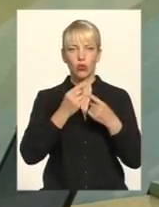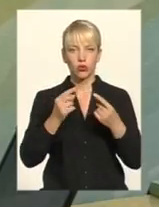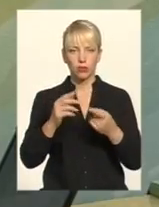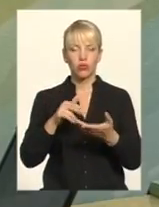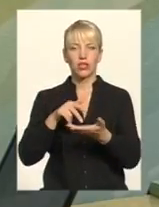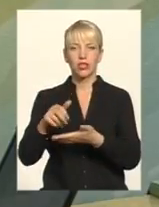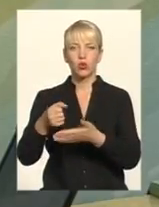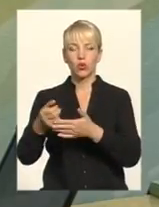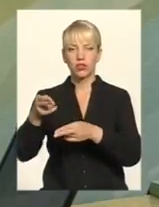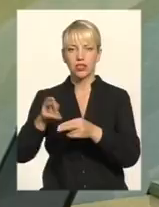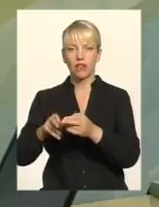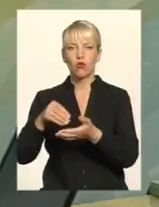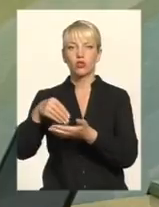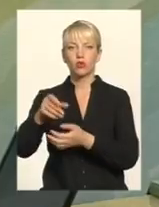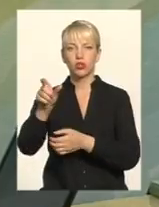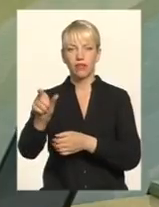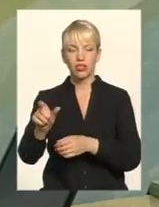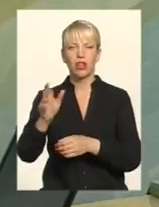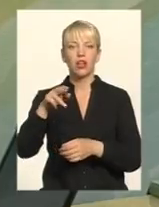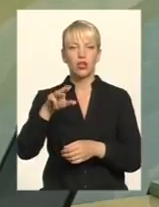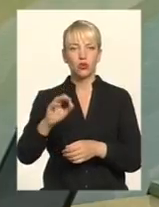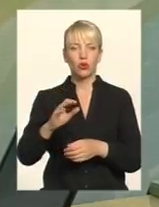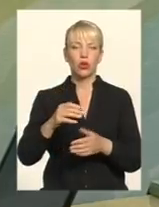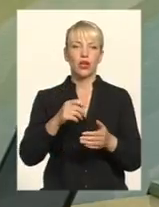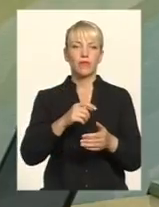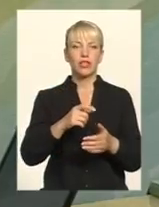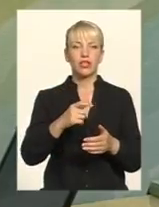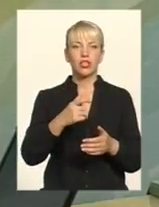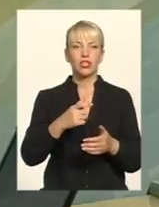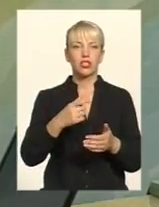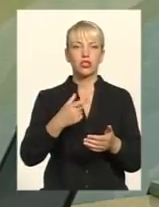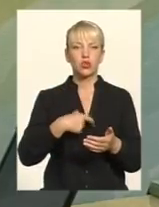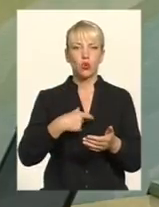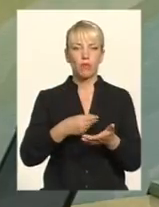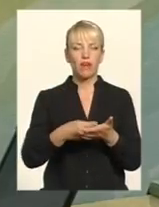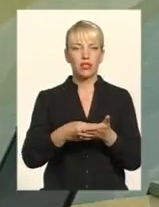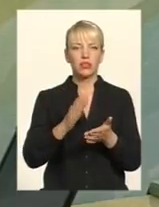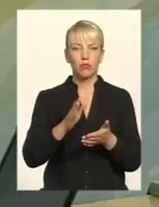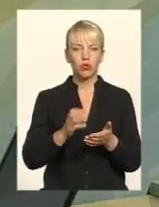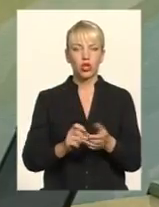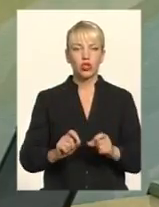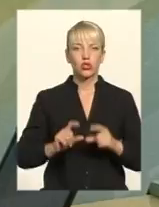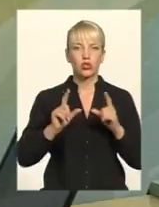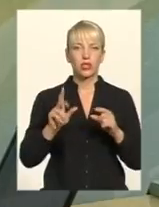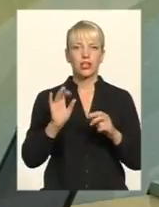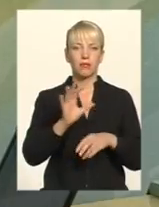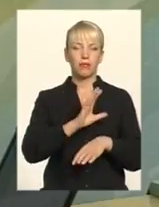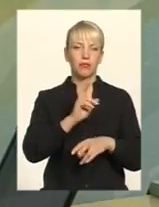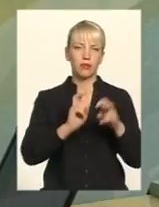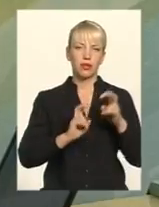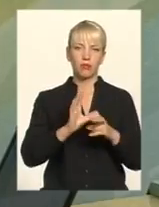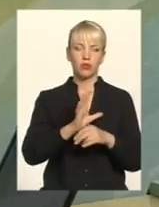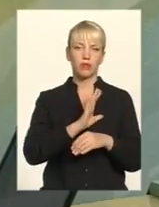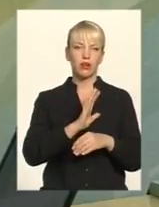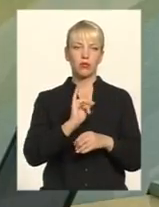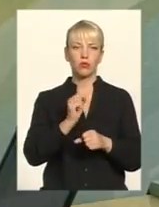споживача, відповідно, буде собівартість її зростати, і підприємства будуть збагачуватися і будуть